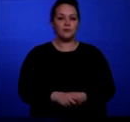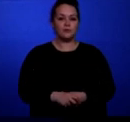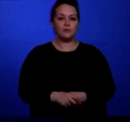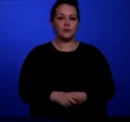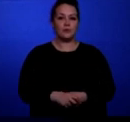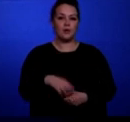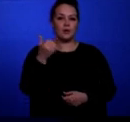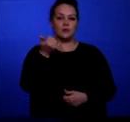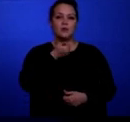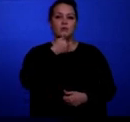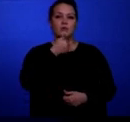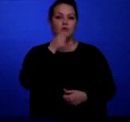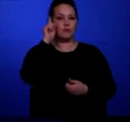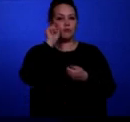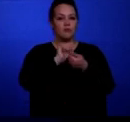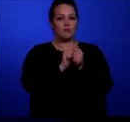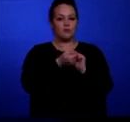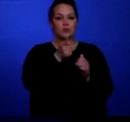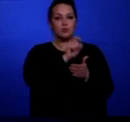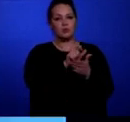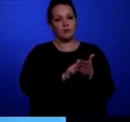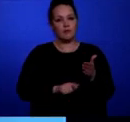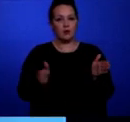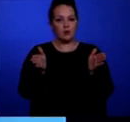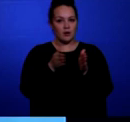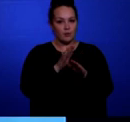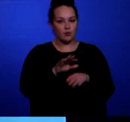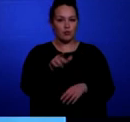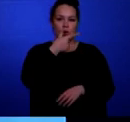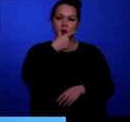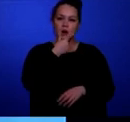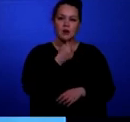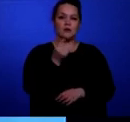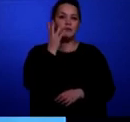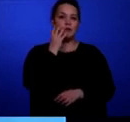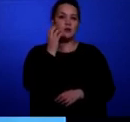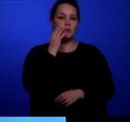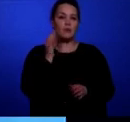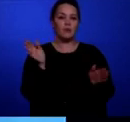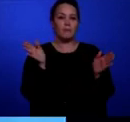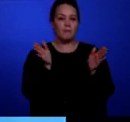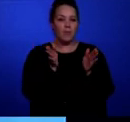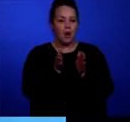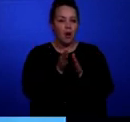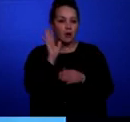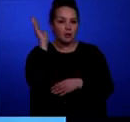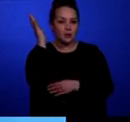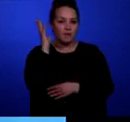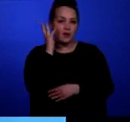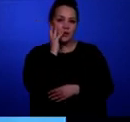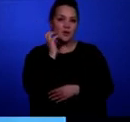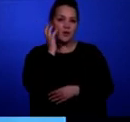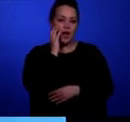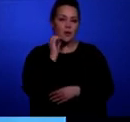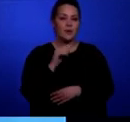попробуем, выучим небольшое стихотворение про нашу красивую яблоньку. Маленькая яблонька у меня в саду,